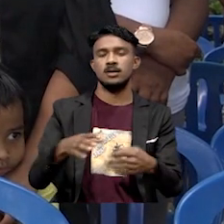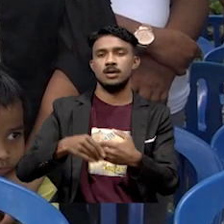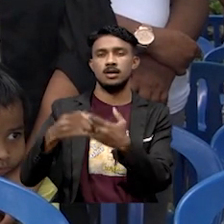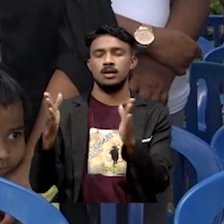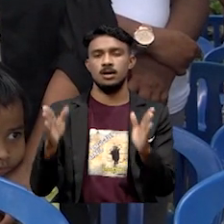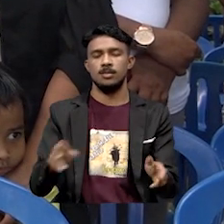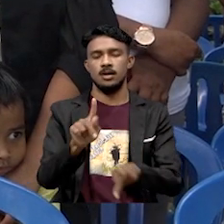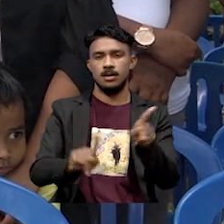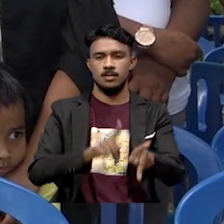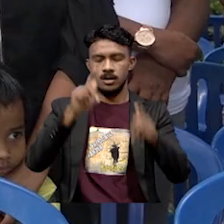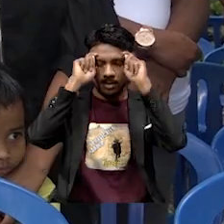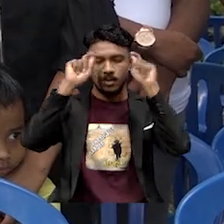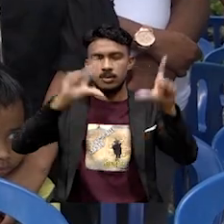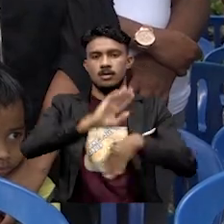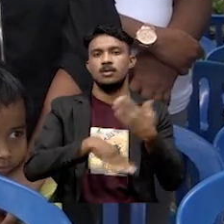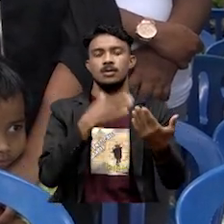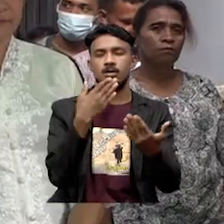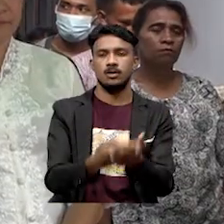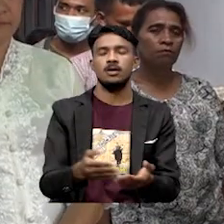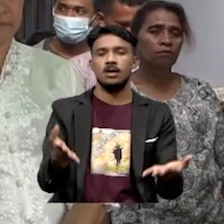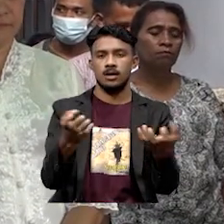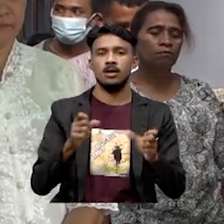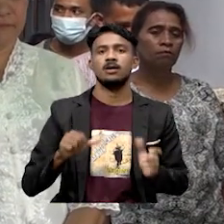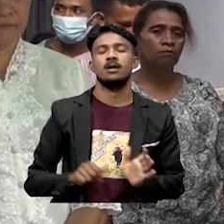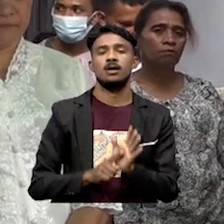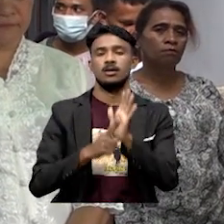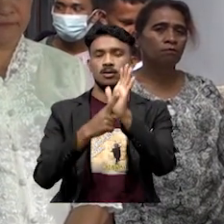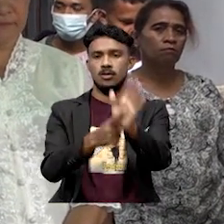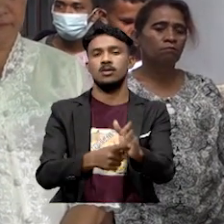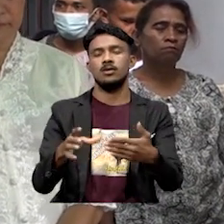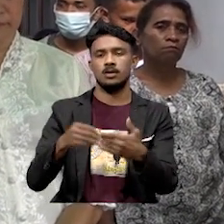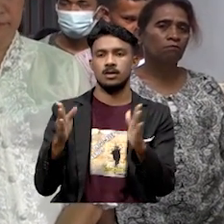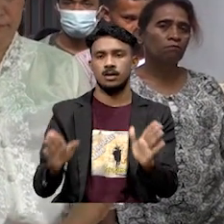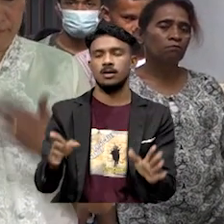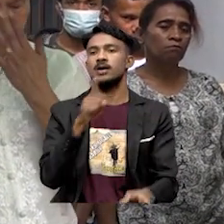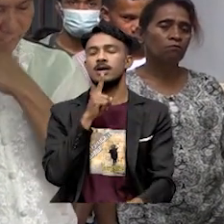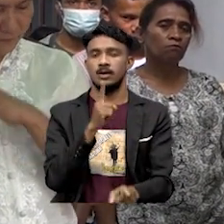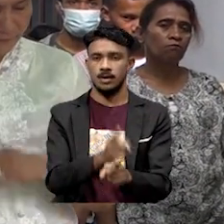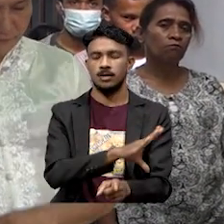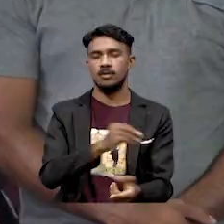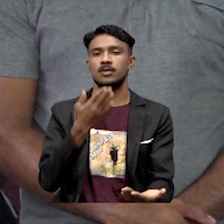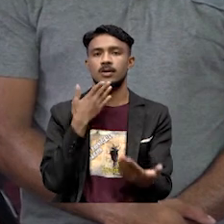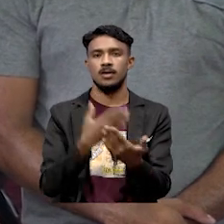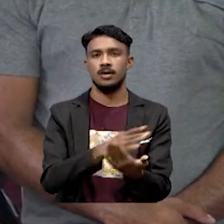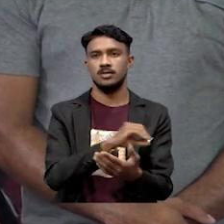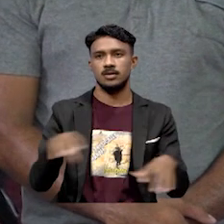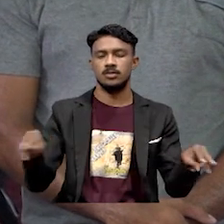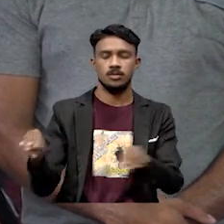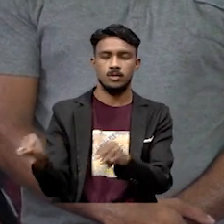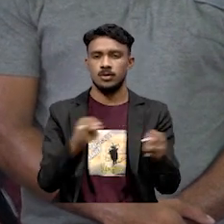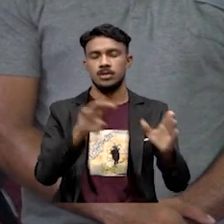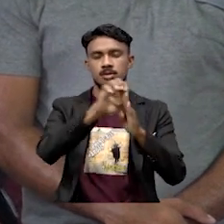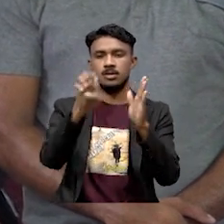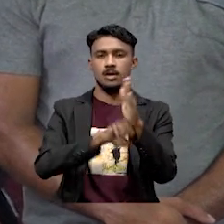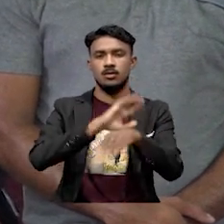Alain Indonesia kiliras ai-hai hakarak hatudu ukun ida kualidadi, hakarak halomudan saba servisu instituisaun Estado Tomak,